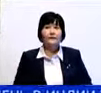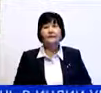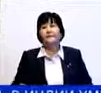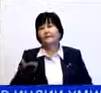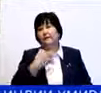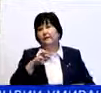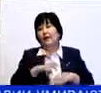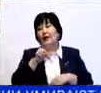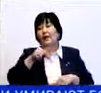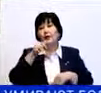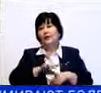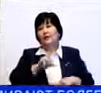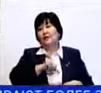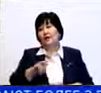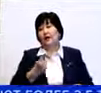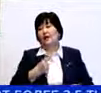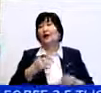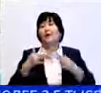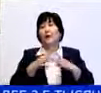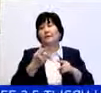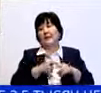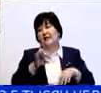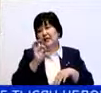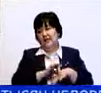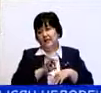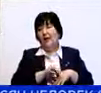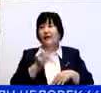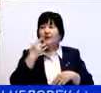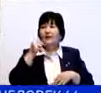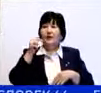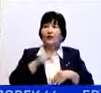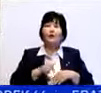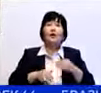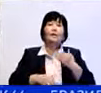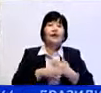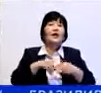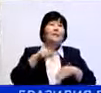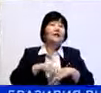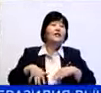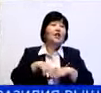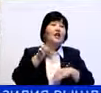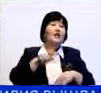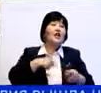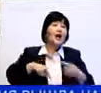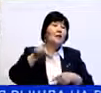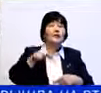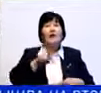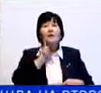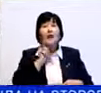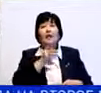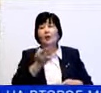Мы, врачи, не чувствуем себя одинокими в борьбе с этой эпидемией. Всегда чувствуем поддержку, поддержку населения, предпринимателей,